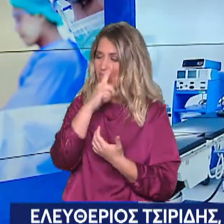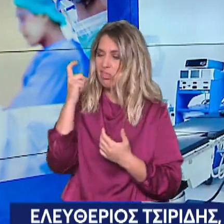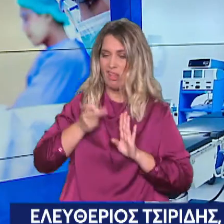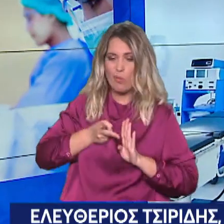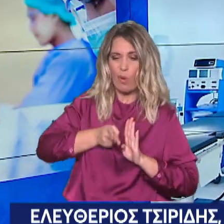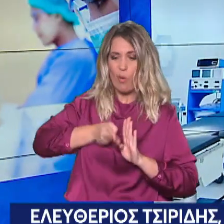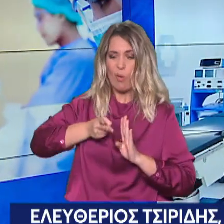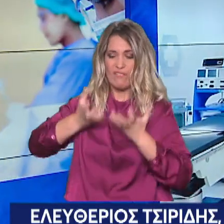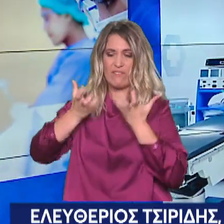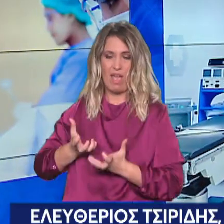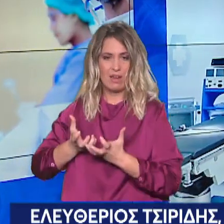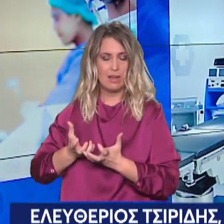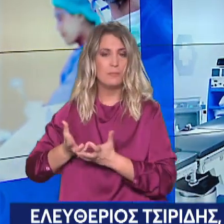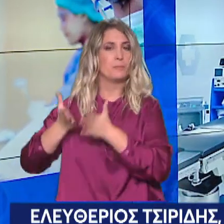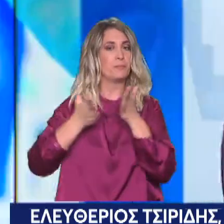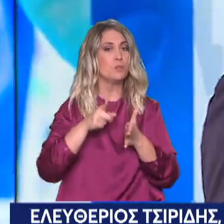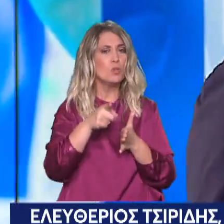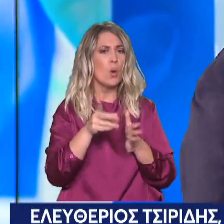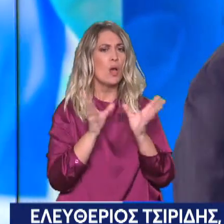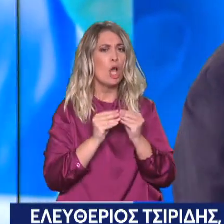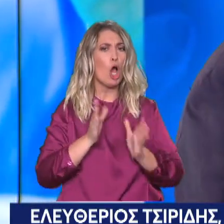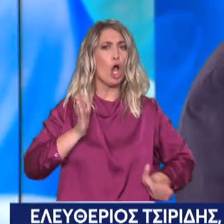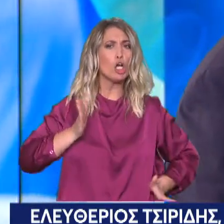Υπότιτλοι AUTHORWAVE